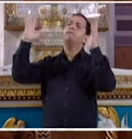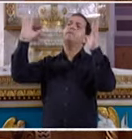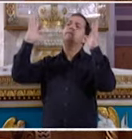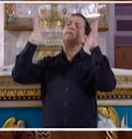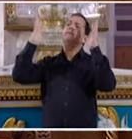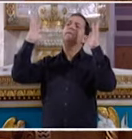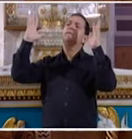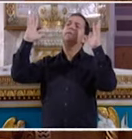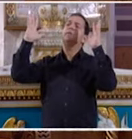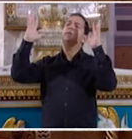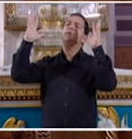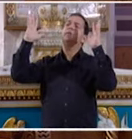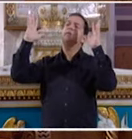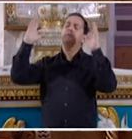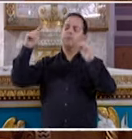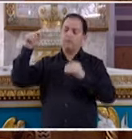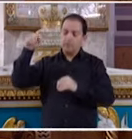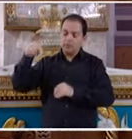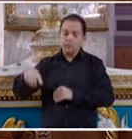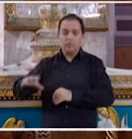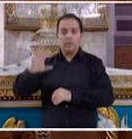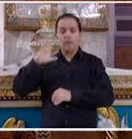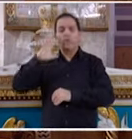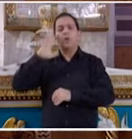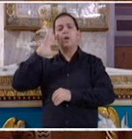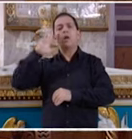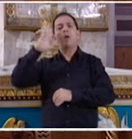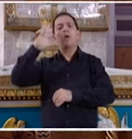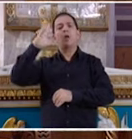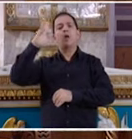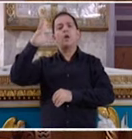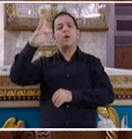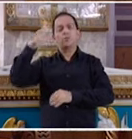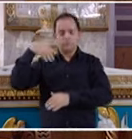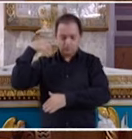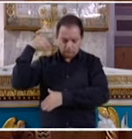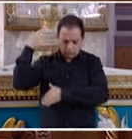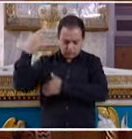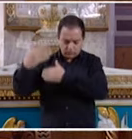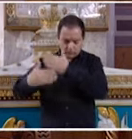Oh.